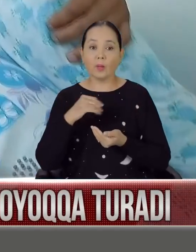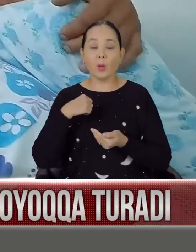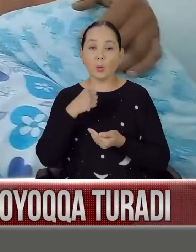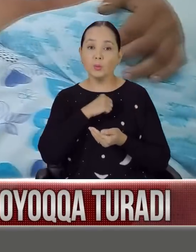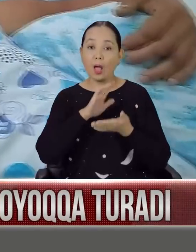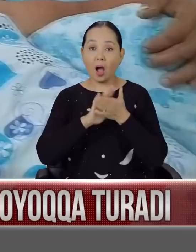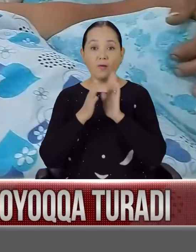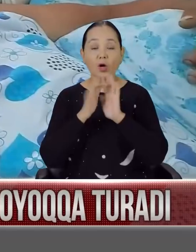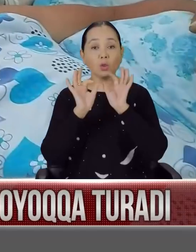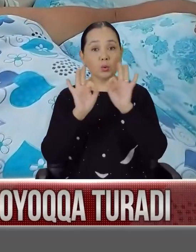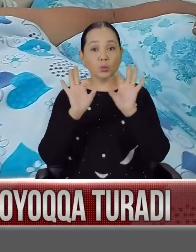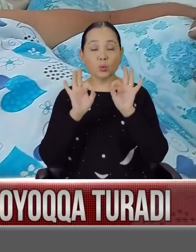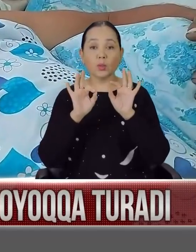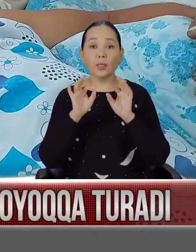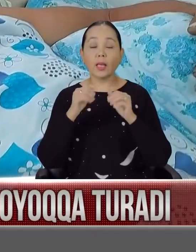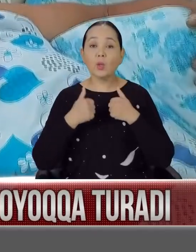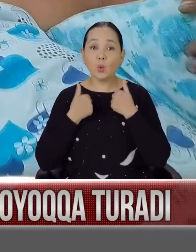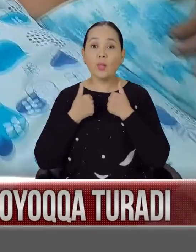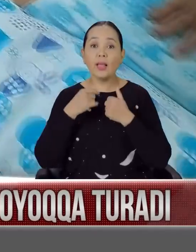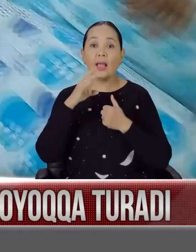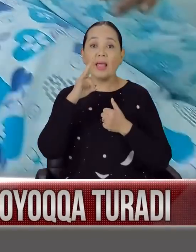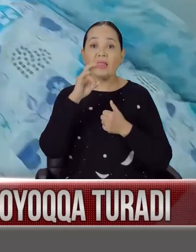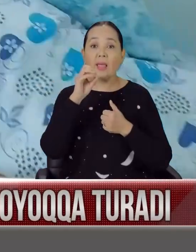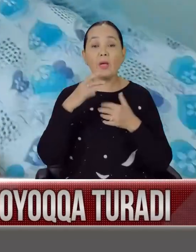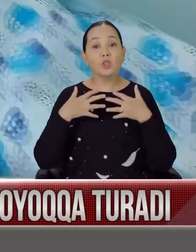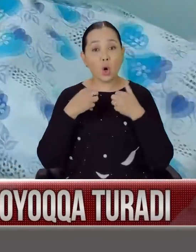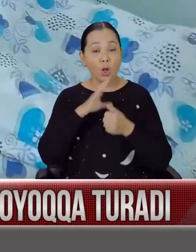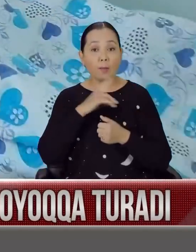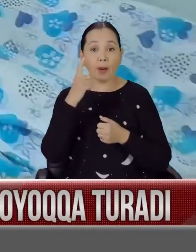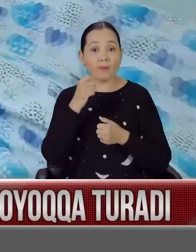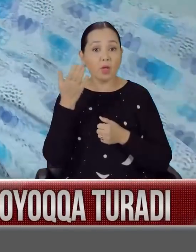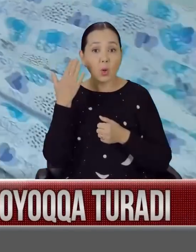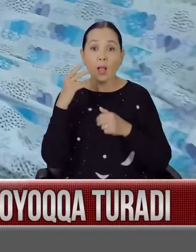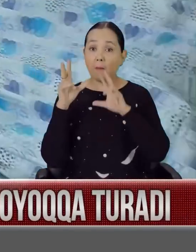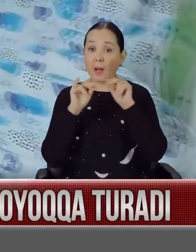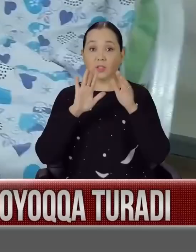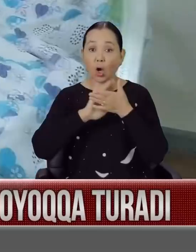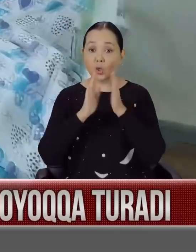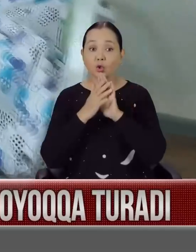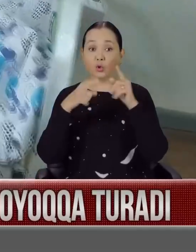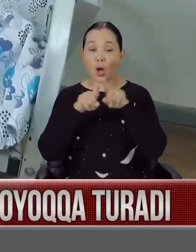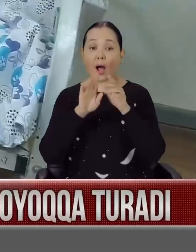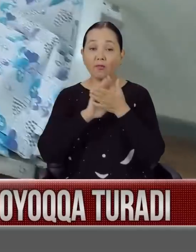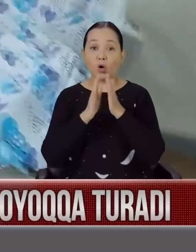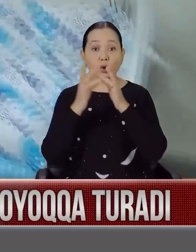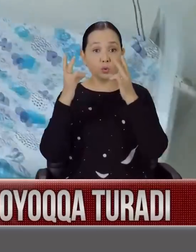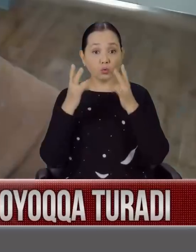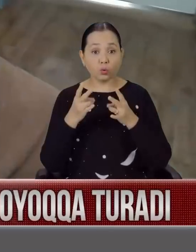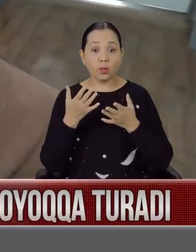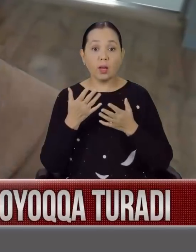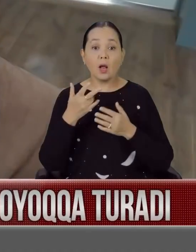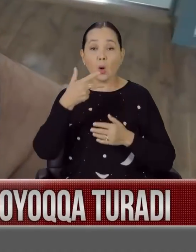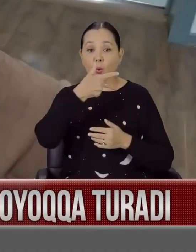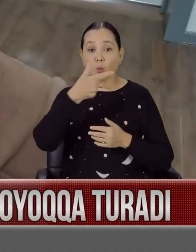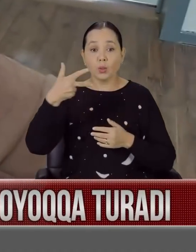O'zining ahvolini tushuntirishga urinayotgan Ne'mat aka bir hafta oldin sog'lom edi. U baxtsiz hodisa sabab shu ahvolga tushib qolgan.